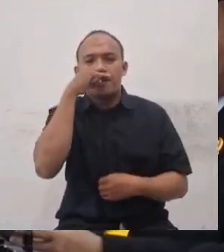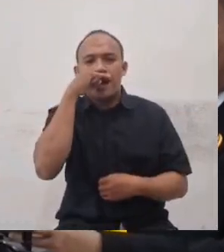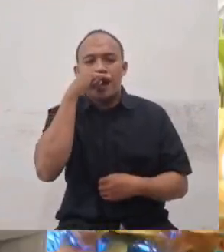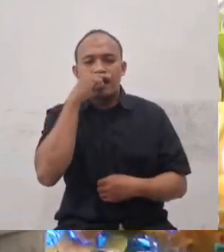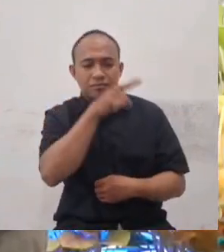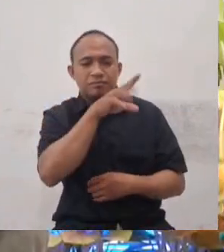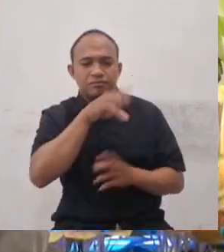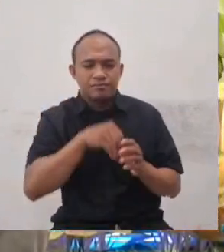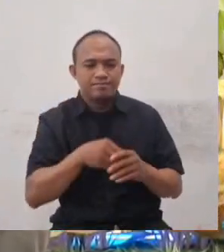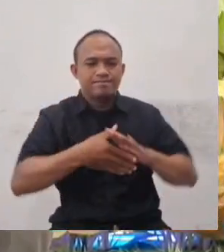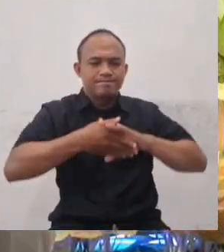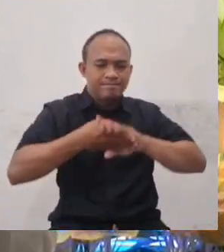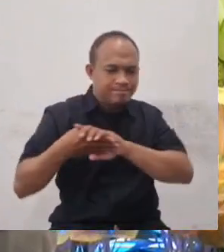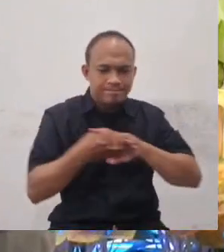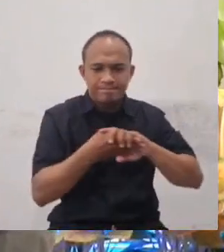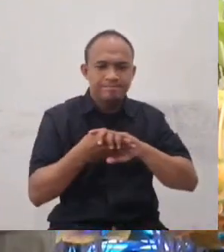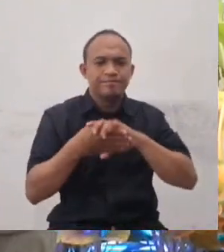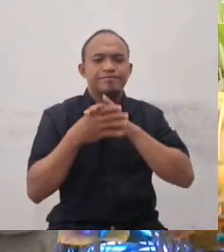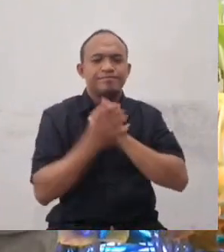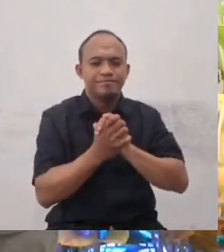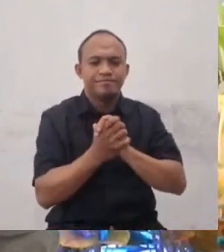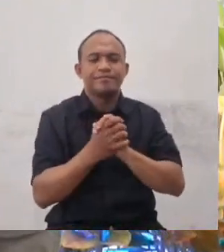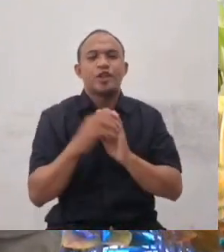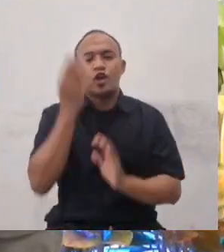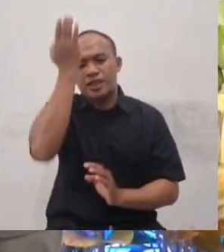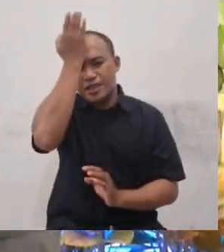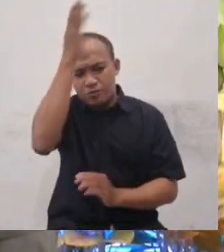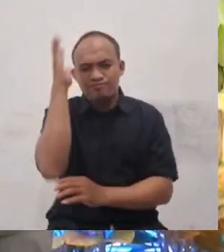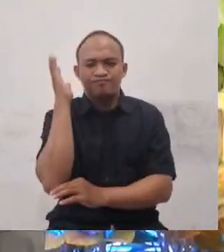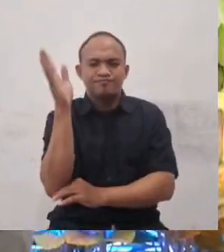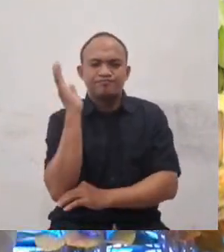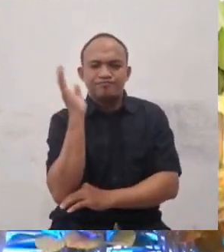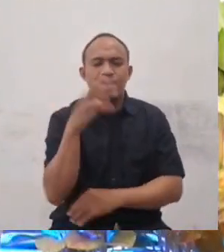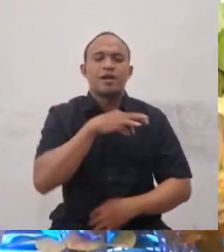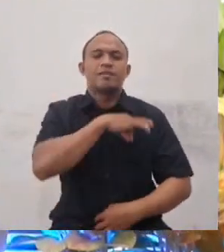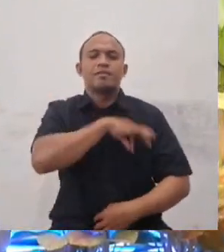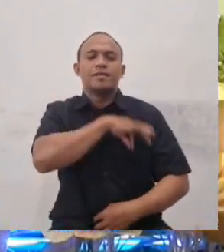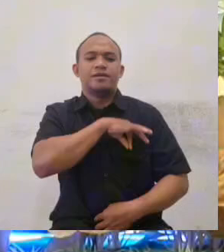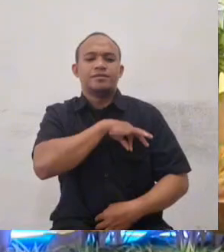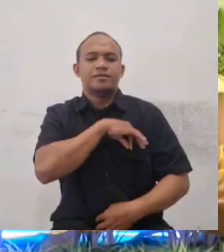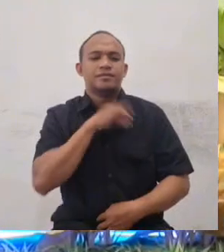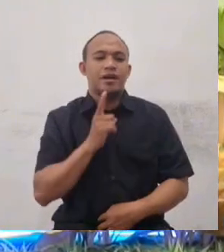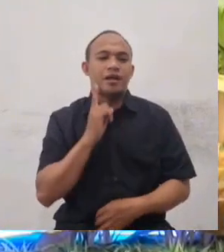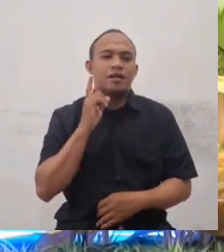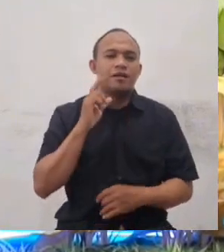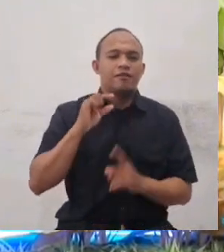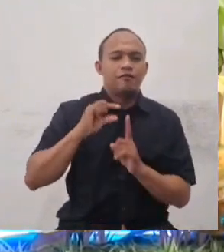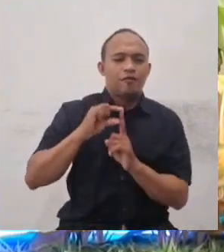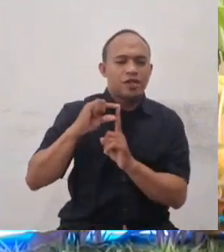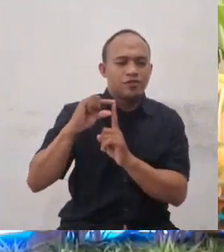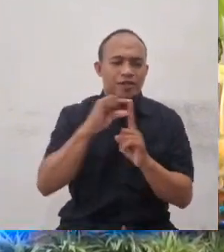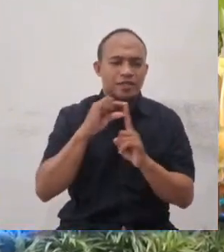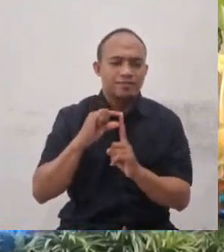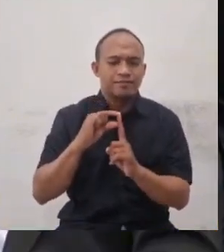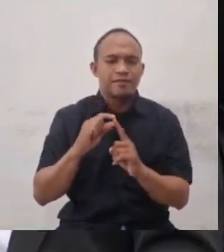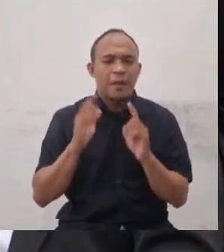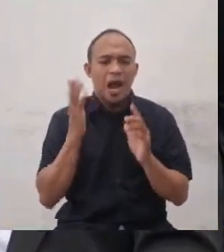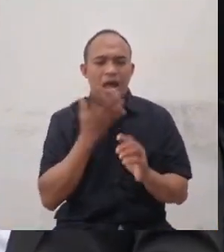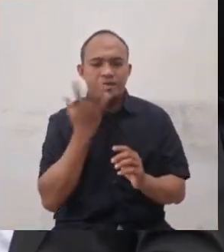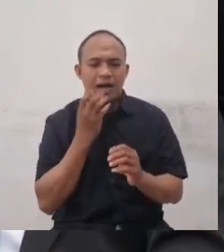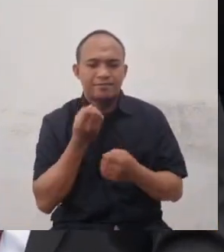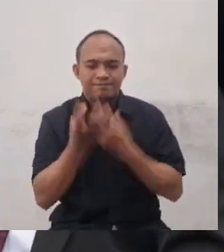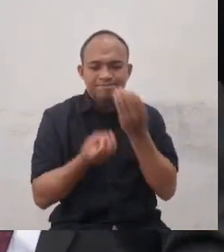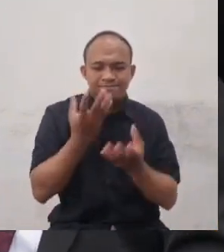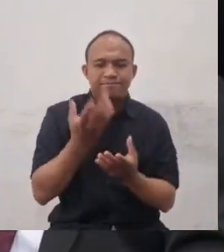Salahuddin. BPK berharap DPRD Provinsi Gorontalo dapat memanfaatkan LHP sebagai pedoman dalam